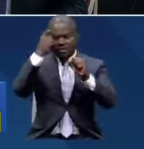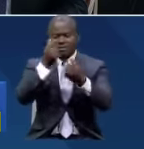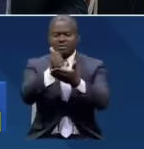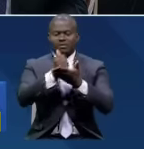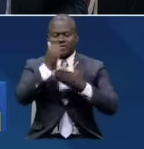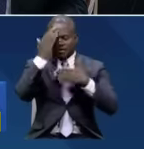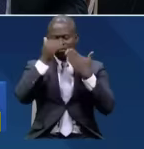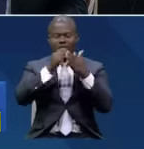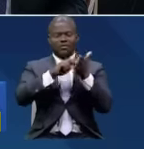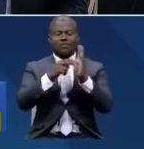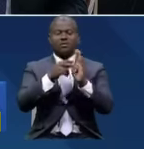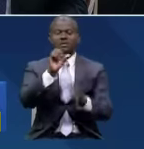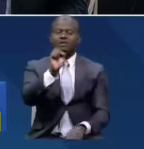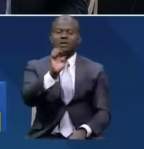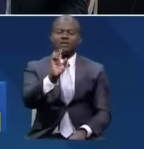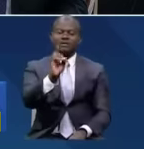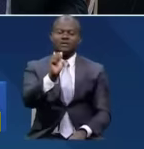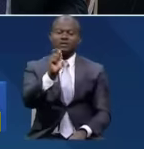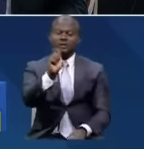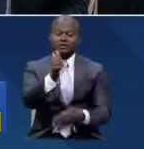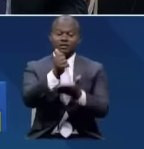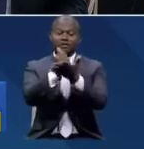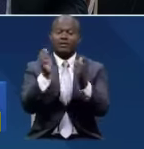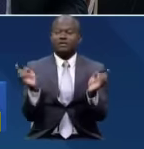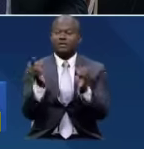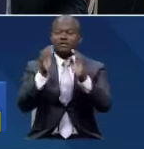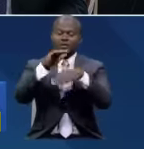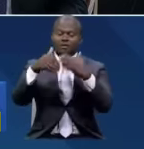aborozi bose kandi tubashe